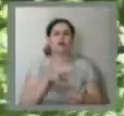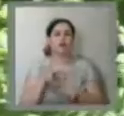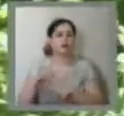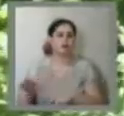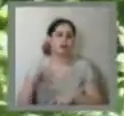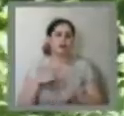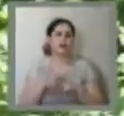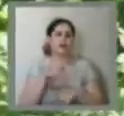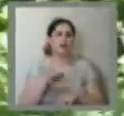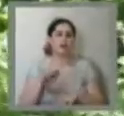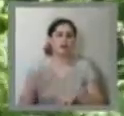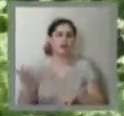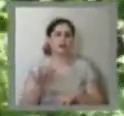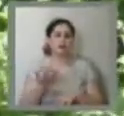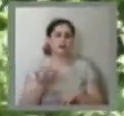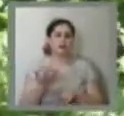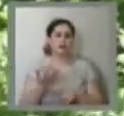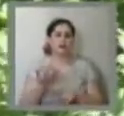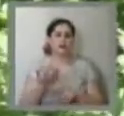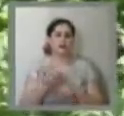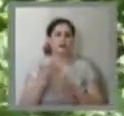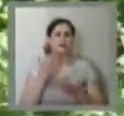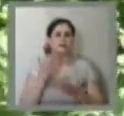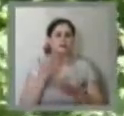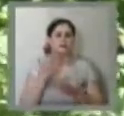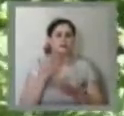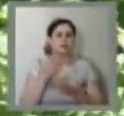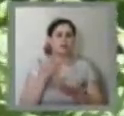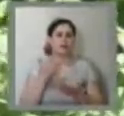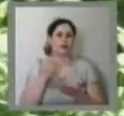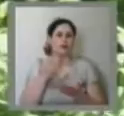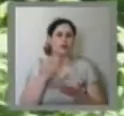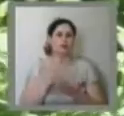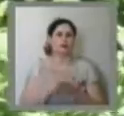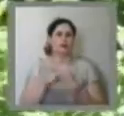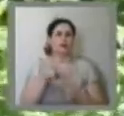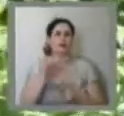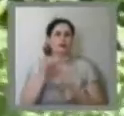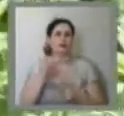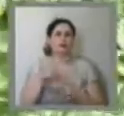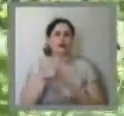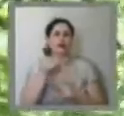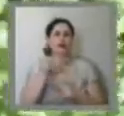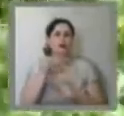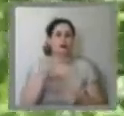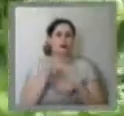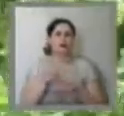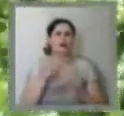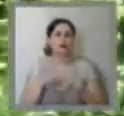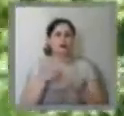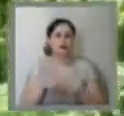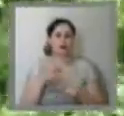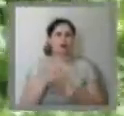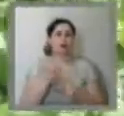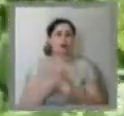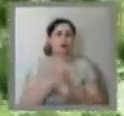які мають змогу і такий хист аналізувати, досліджувати і робити якісь